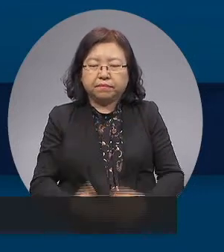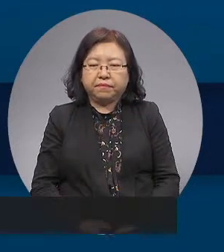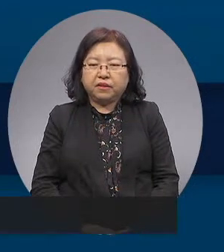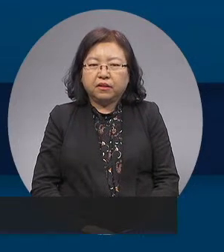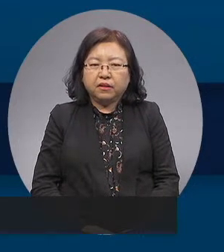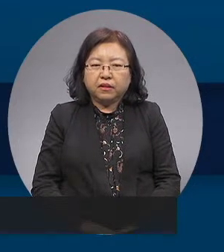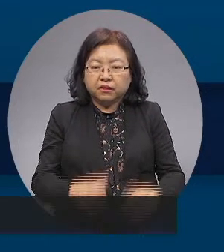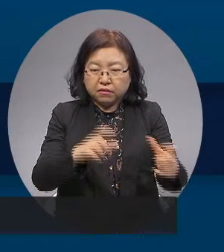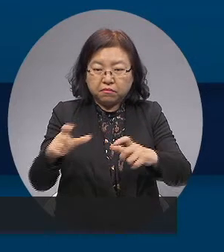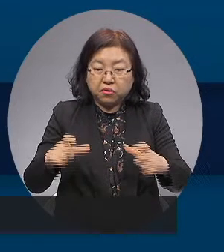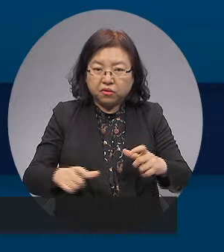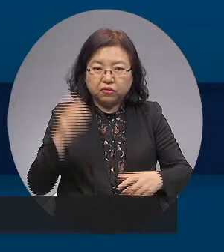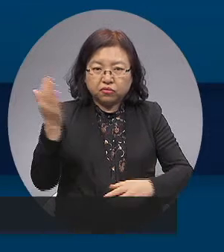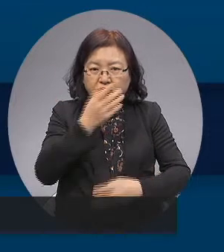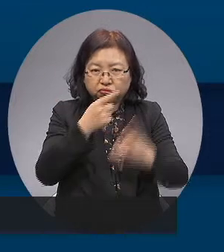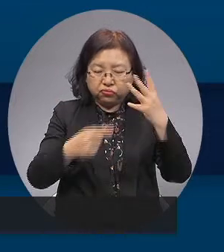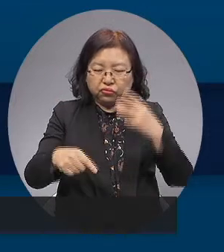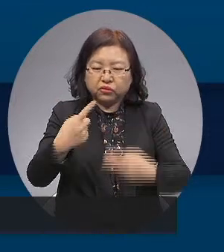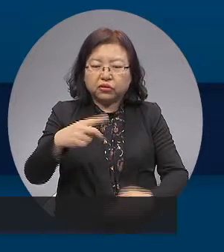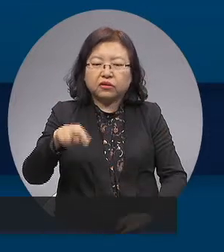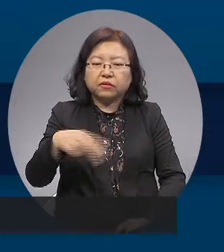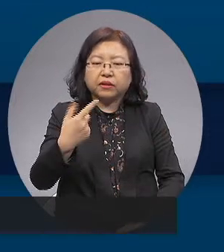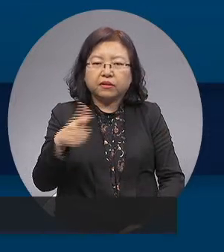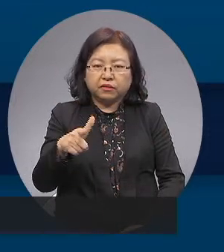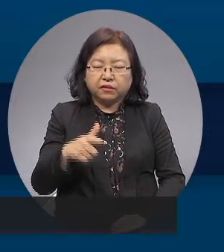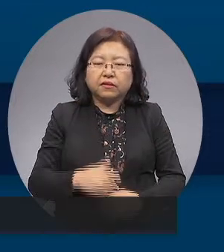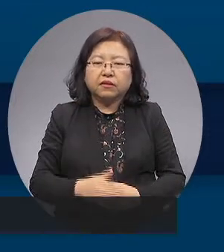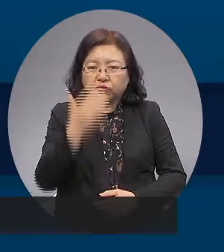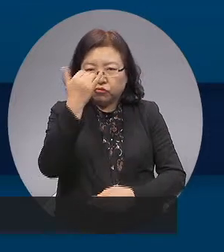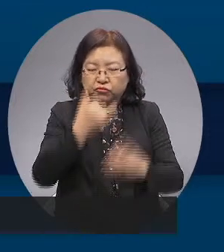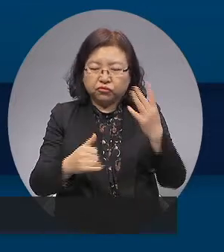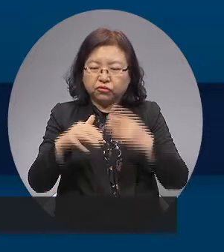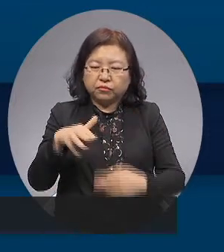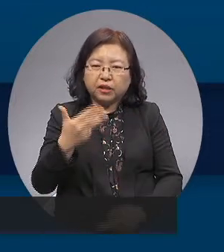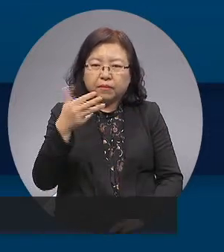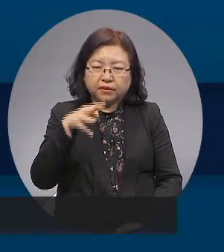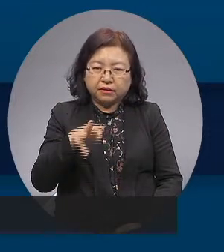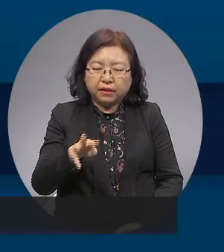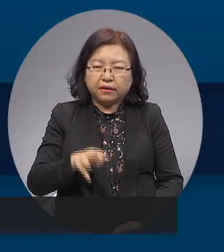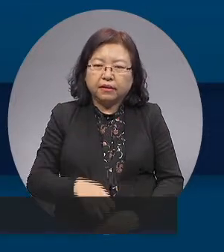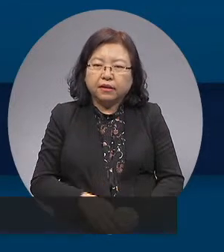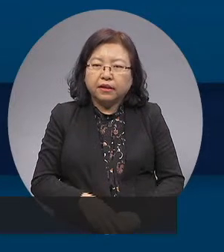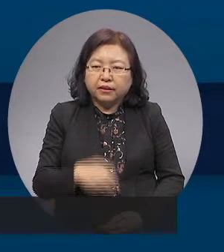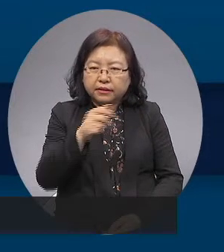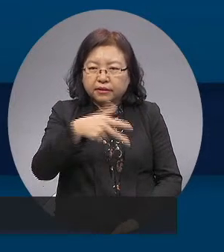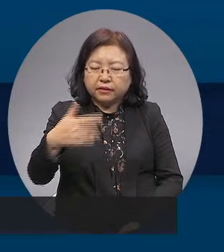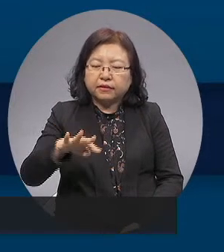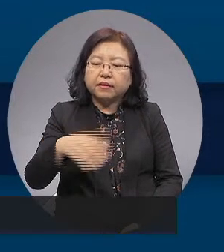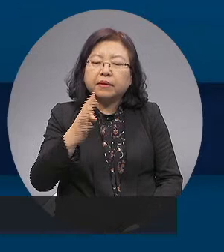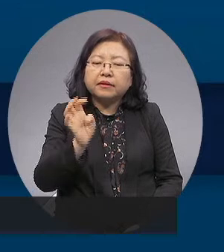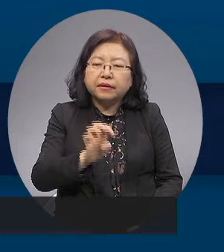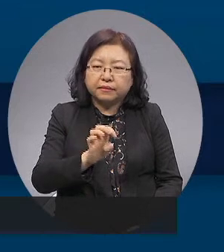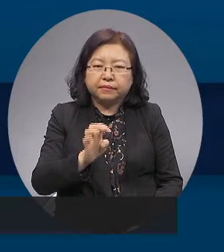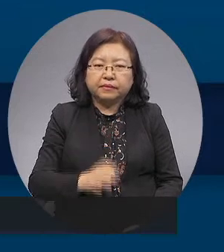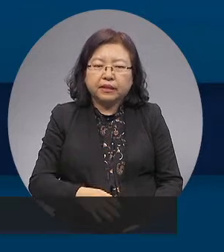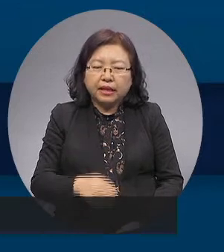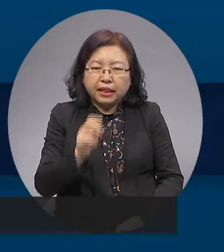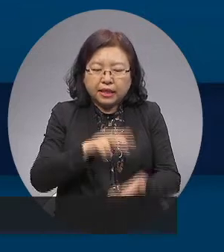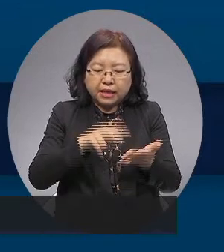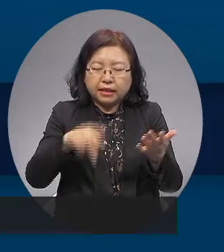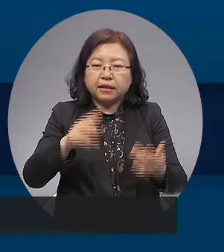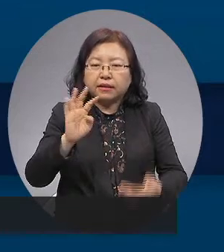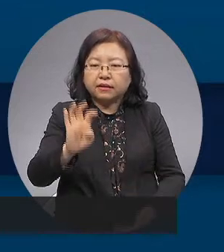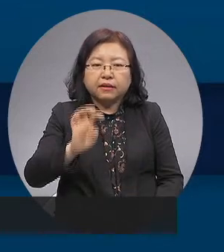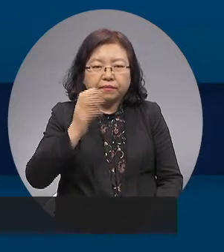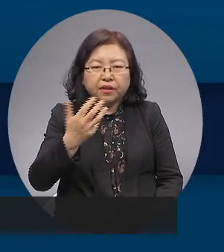4,567명입니다. 지역별로는 청주 1,206명, 충주 803명, 제천 440명,